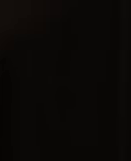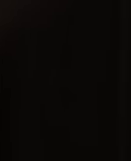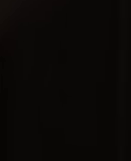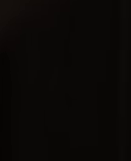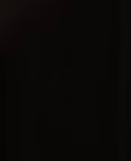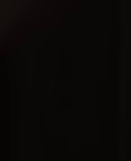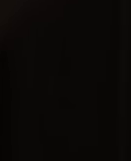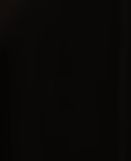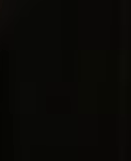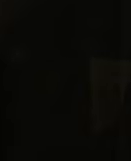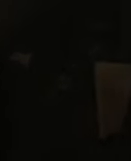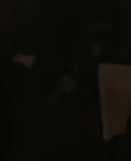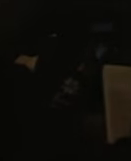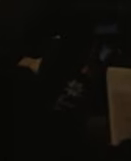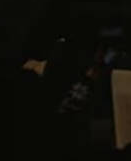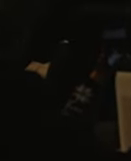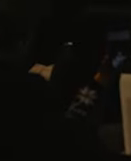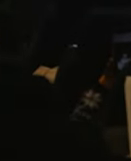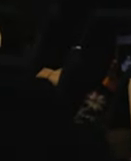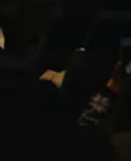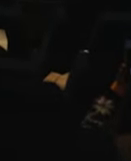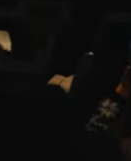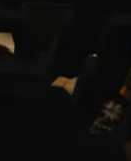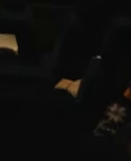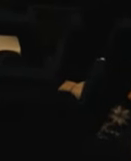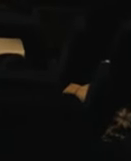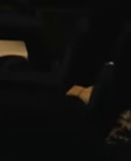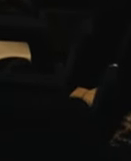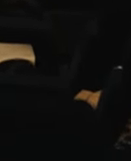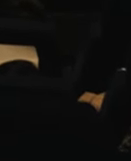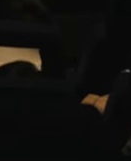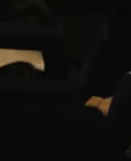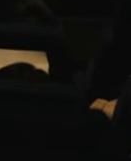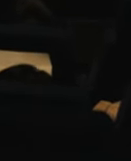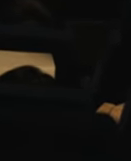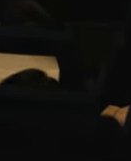行こ見せた